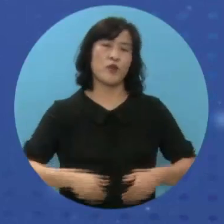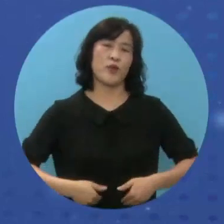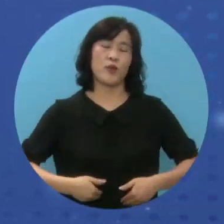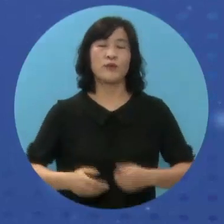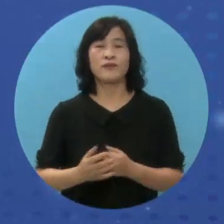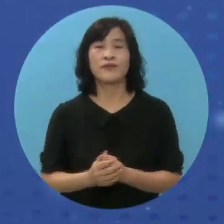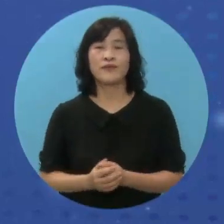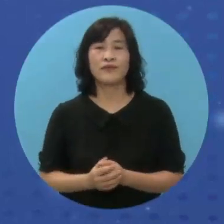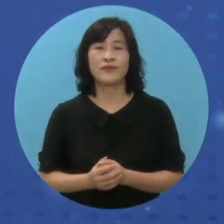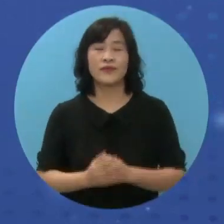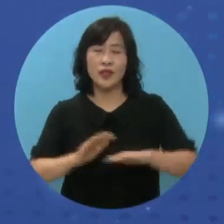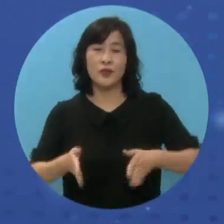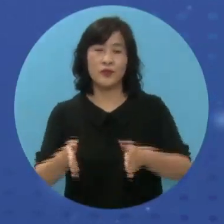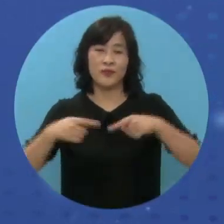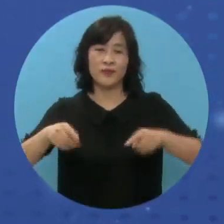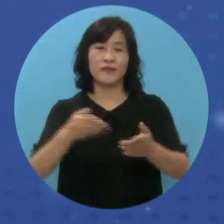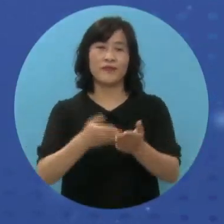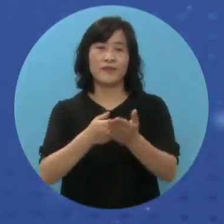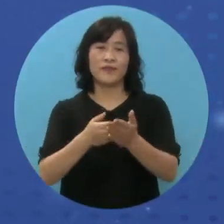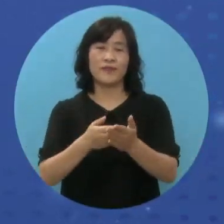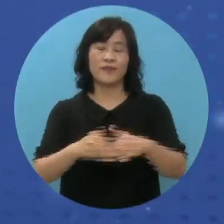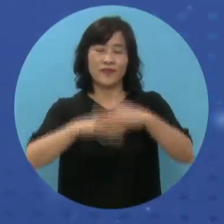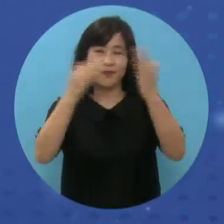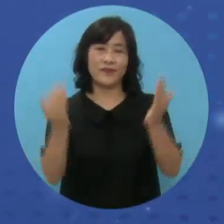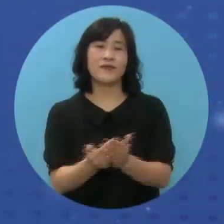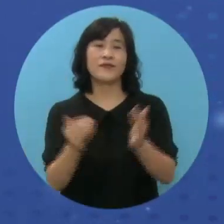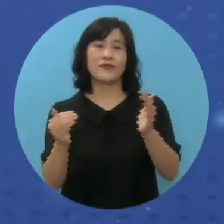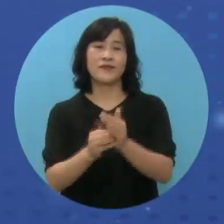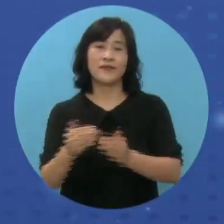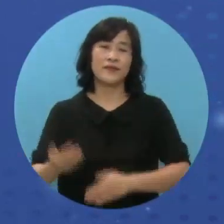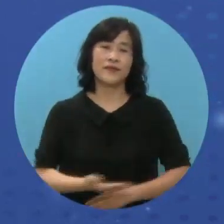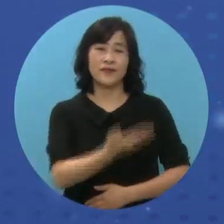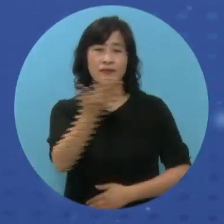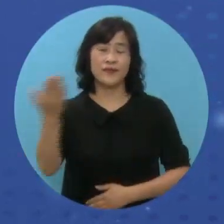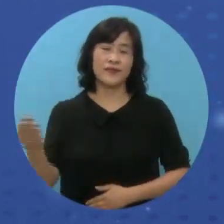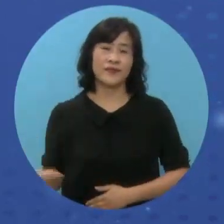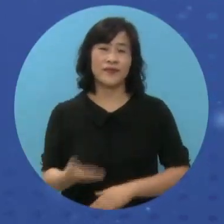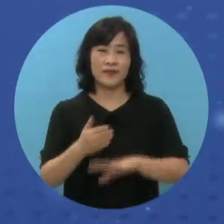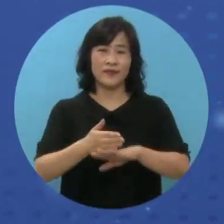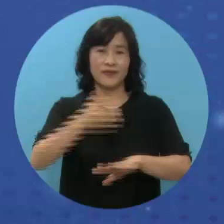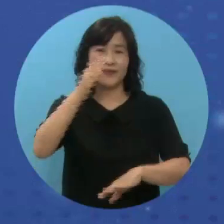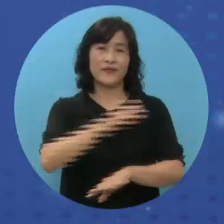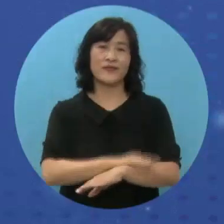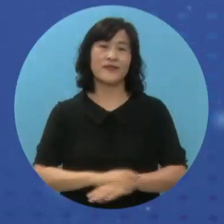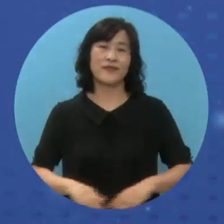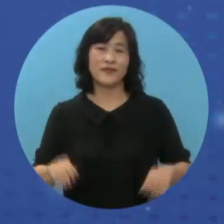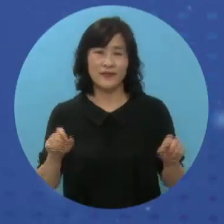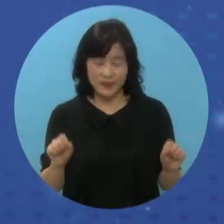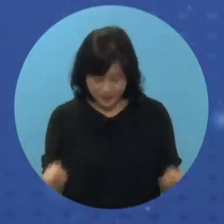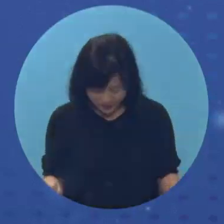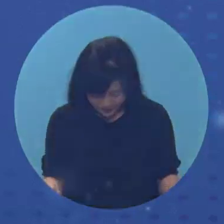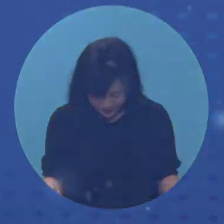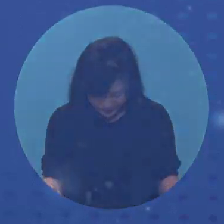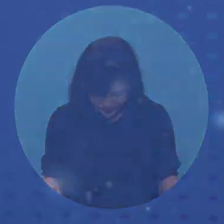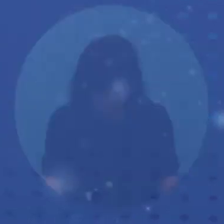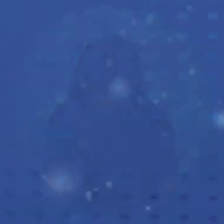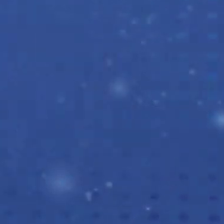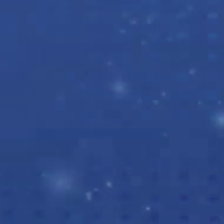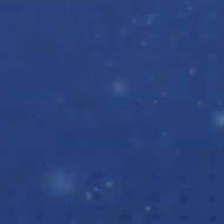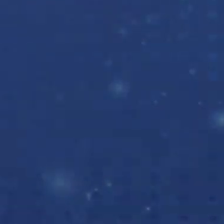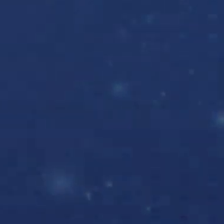필요할 것 같습니다. 생명의 땅 으뜸 전남 도정뉴스 여기서 마칩니다. 함께해 주신 여러분 고맙습니다.